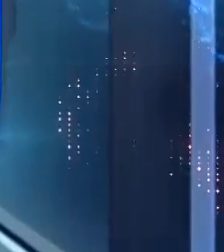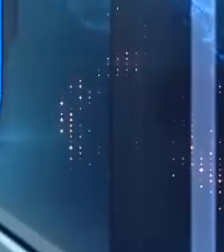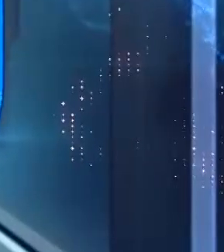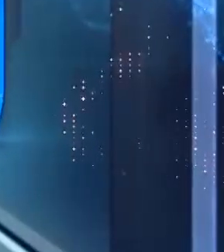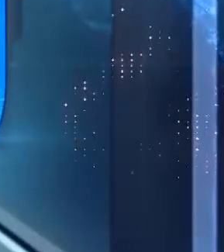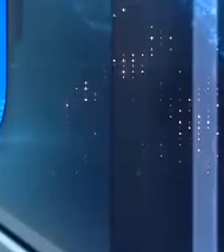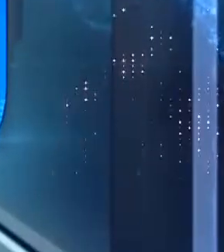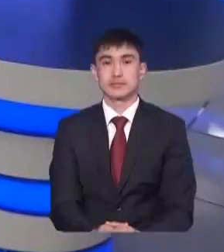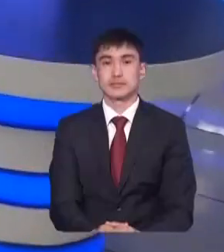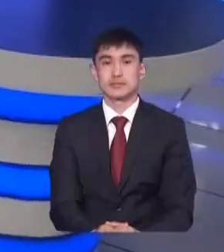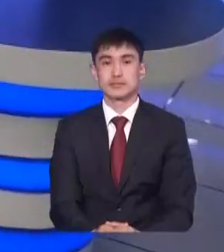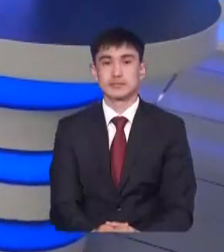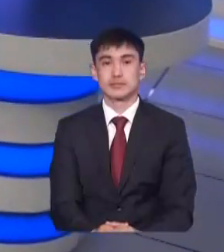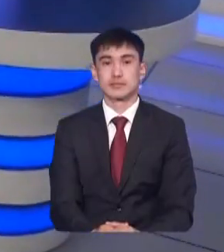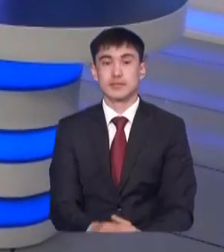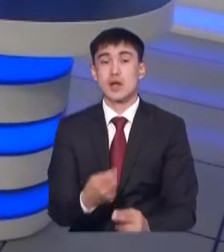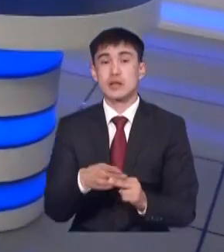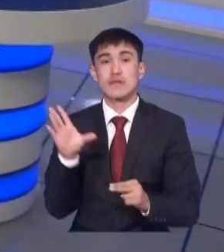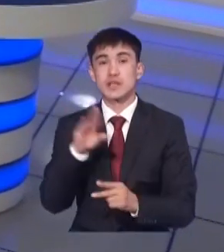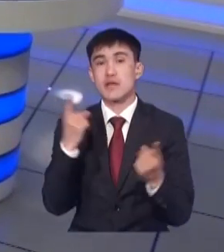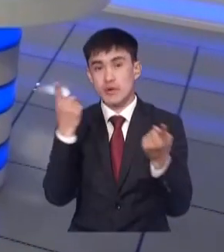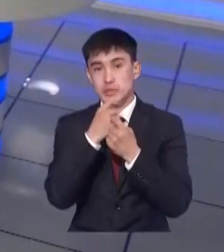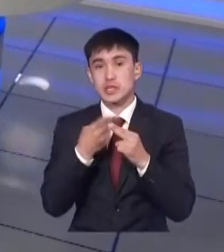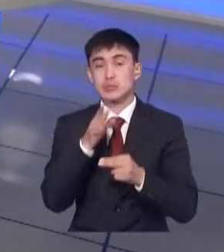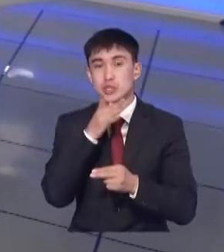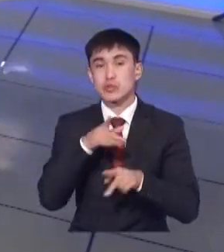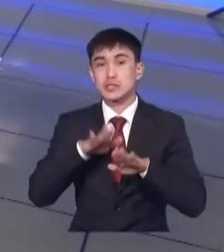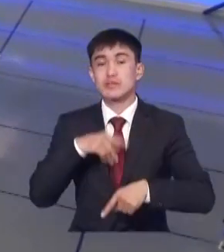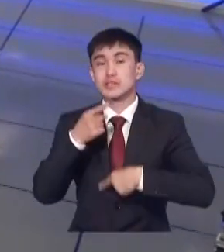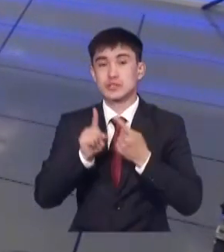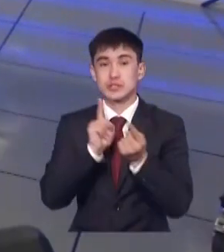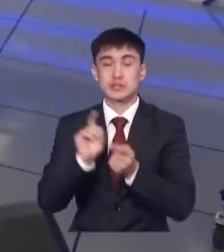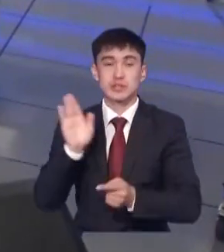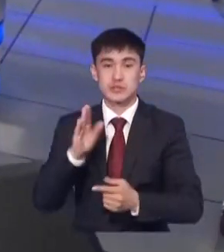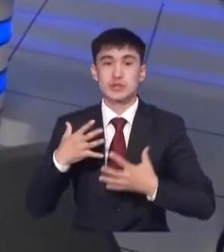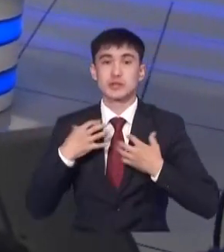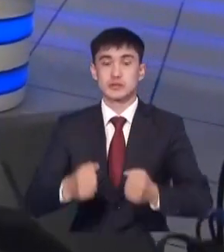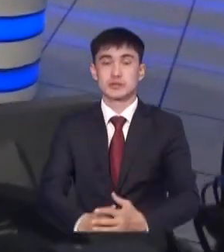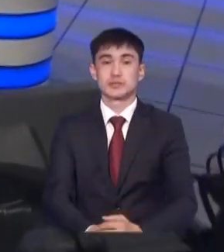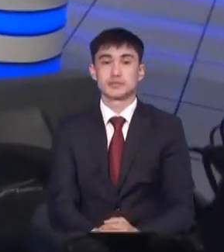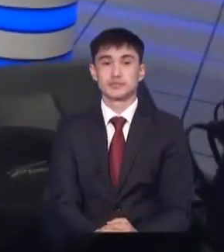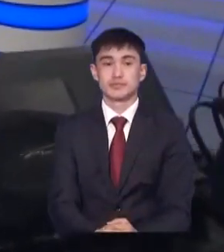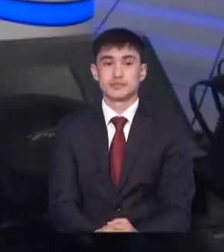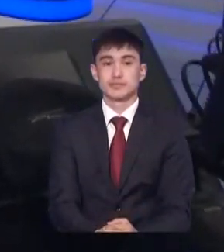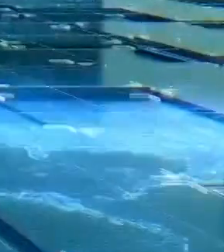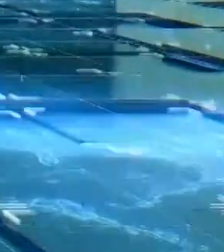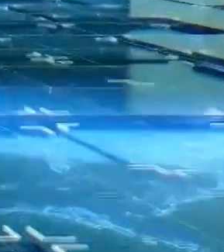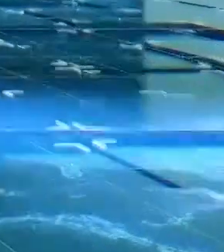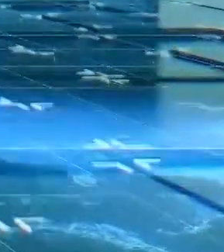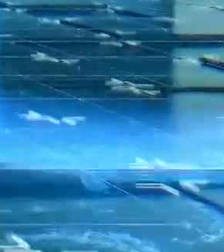ЖТСУ. Это вся информация к этому часу. Оставайтесь на телеканале ЖТСУ. До свидания.